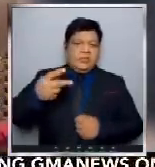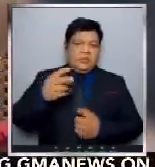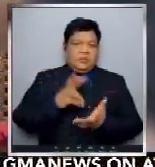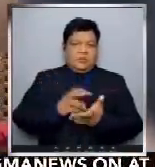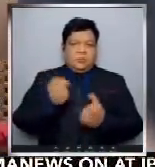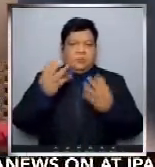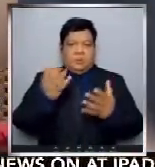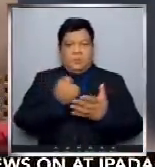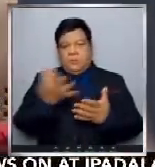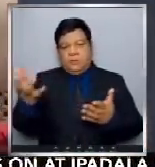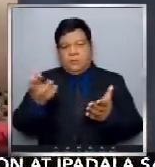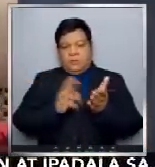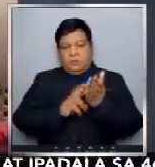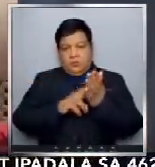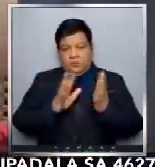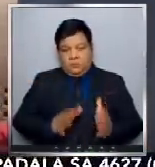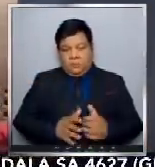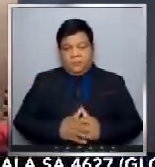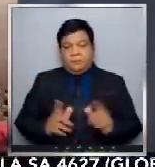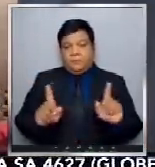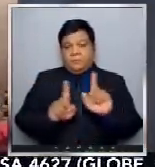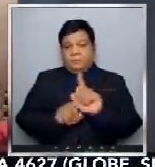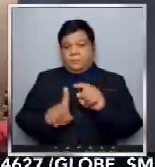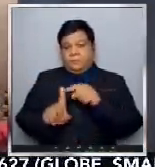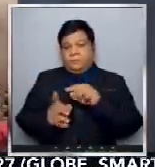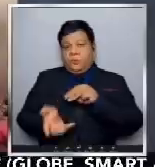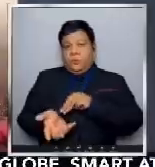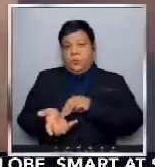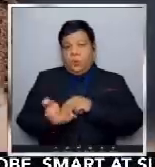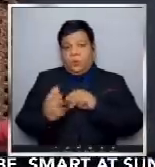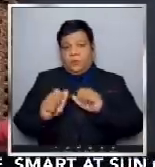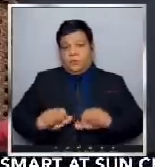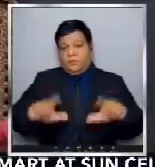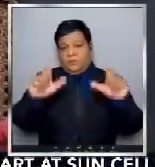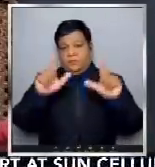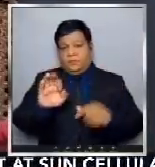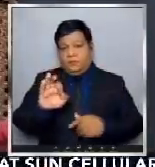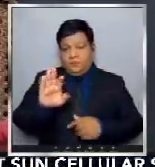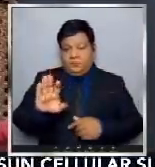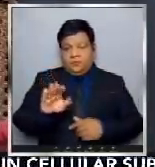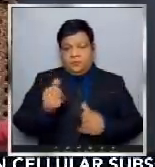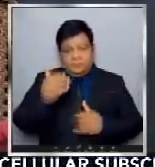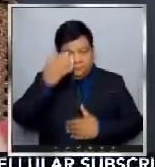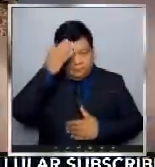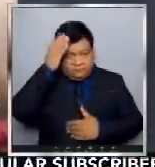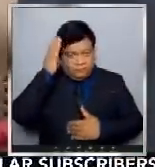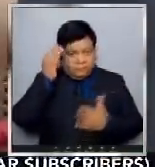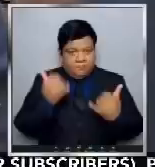si Dr. Willie Ong, nakiusap ito sa mga botante ngayong huling araw ng kampanya.